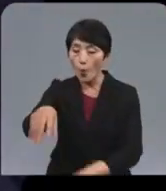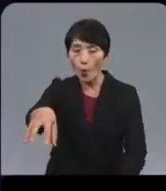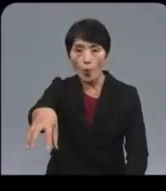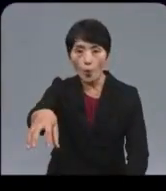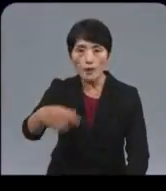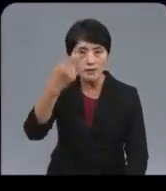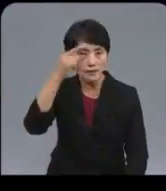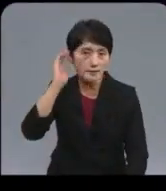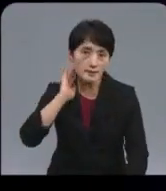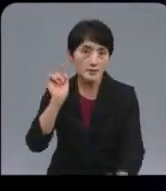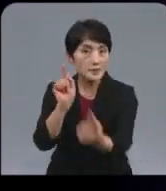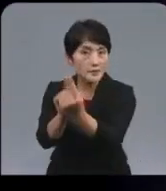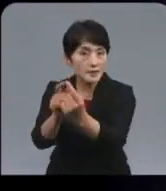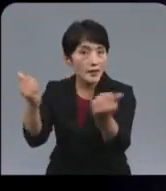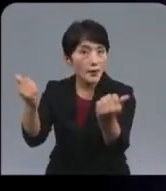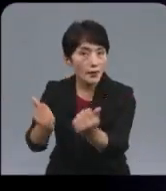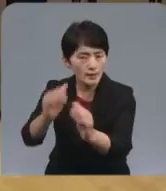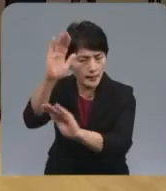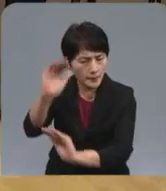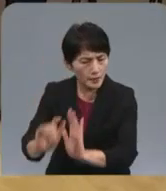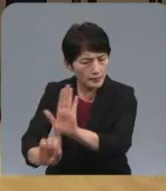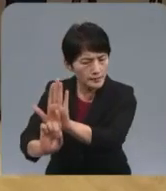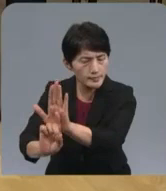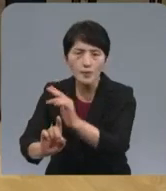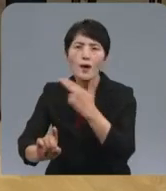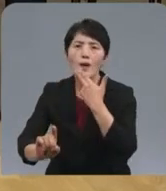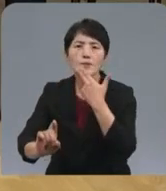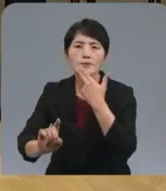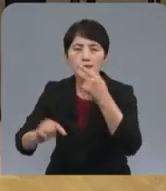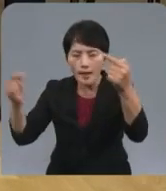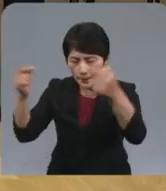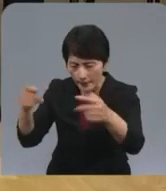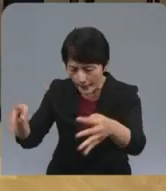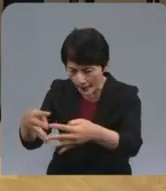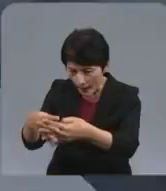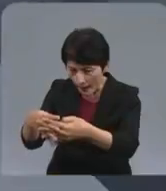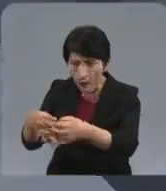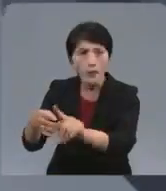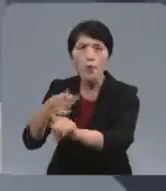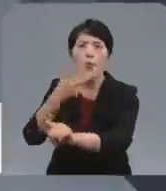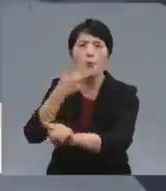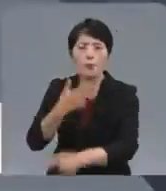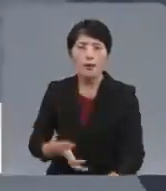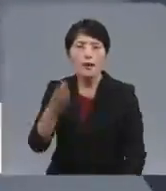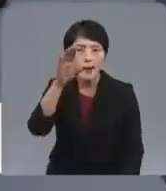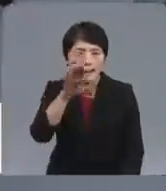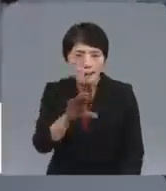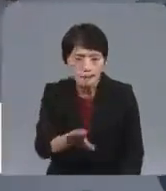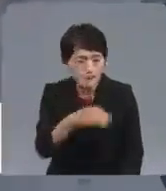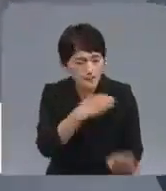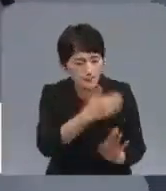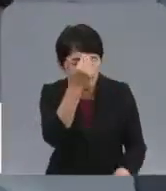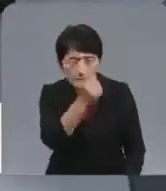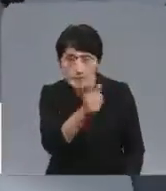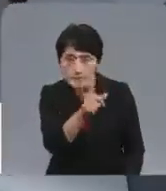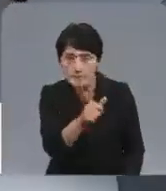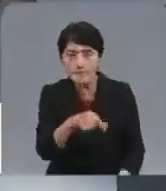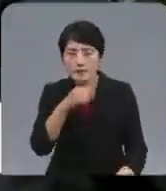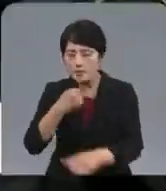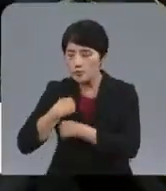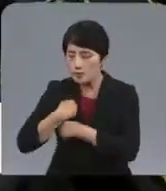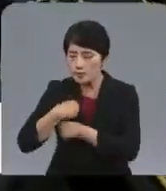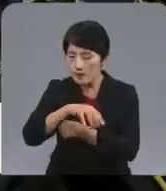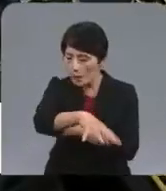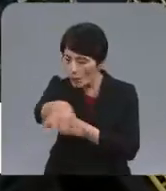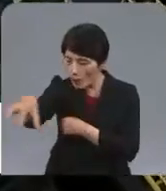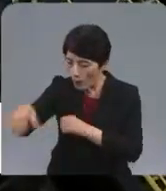không có thỏa thuận nào được ký kết Tuy nhiên nhiều nước đã lên tiếng cảnh cáo về việc Nga chiều đang có các động thái hợp tác từ quân sự trong đó phải kể đến